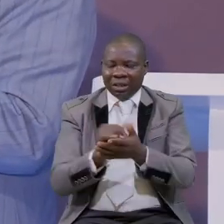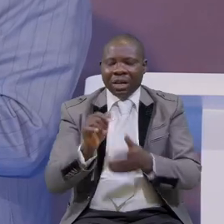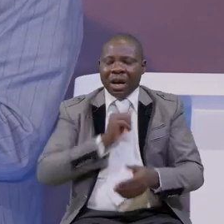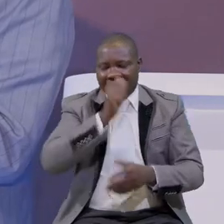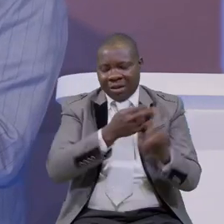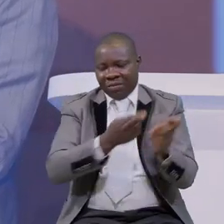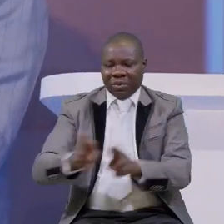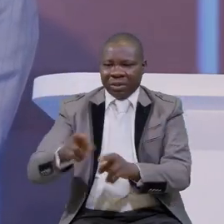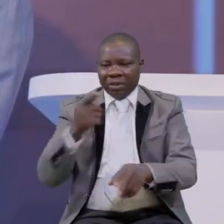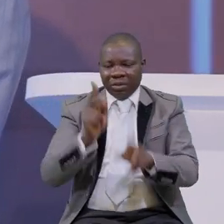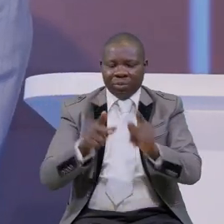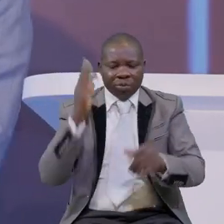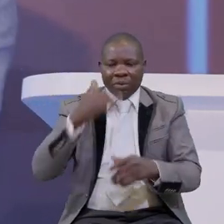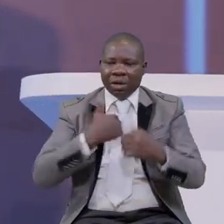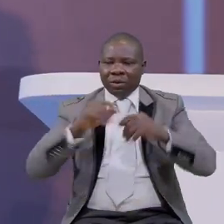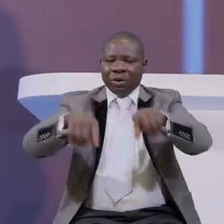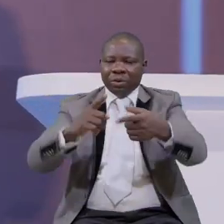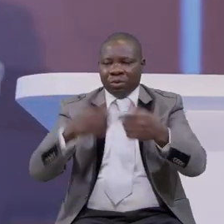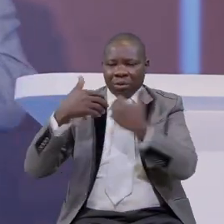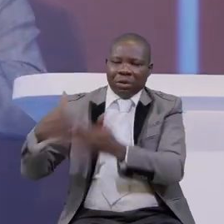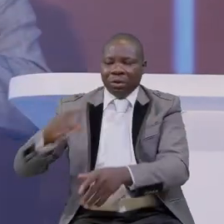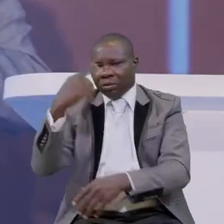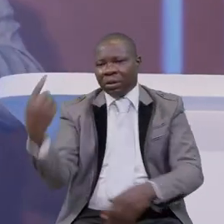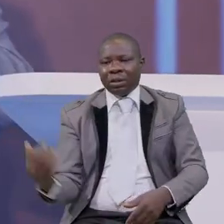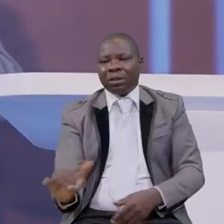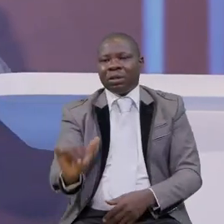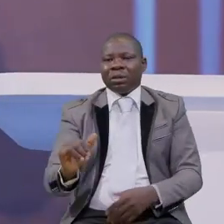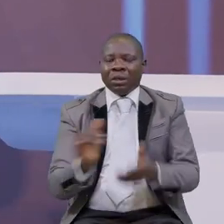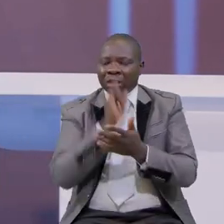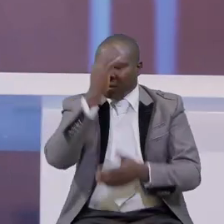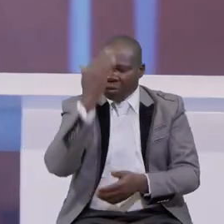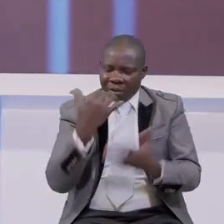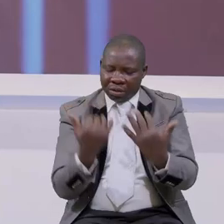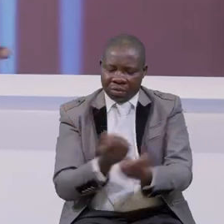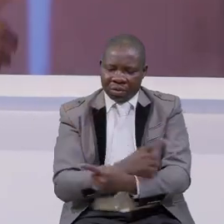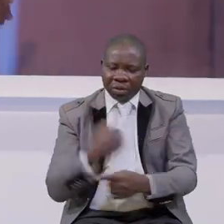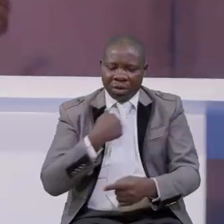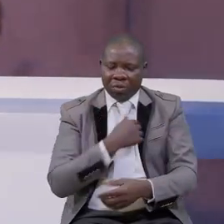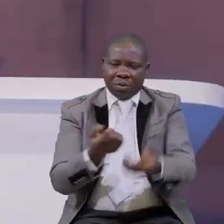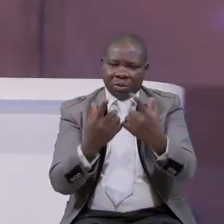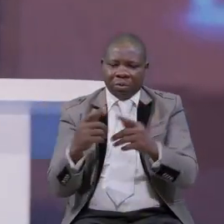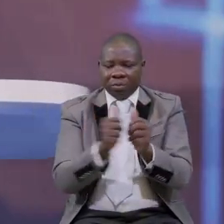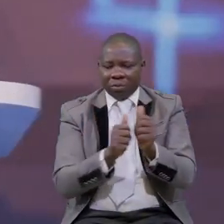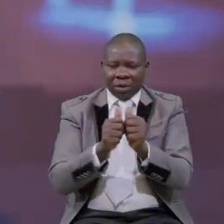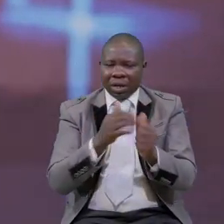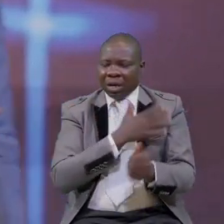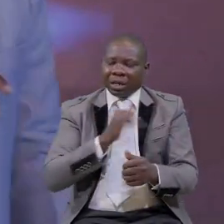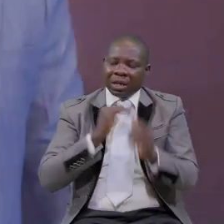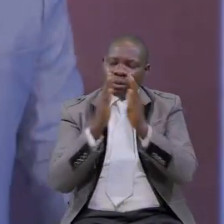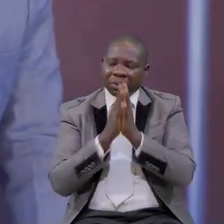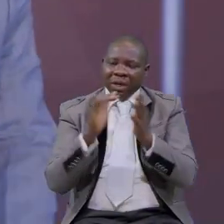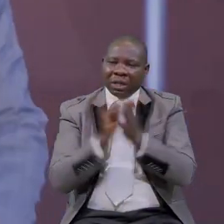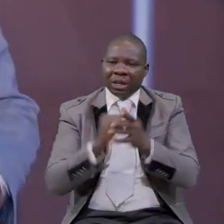déjà partis dans l'éternité perdue. C'est pourquoi aujourd'hui nous venons ensemble et je prie.